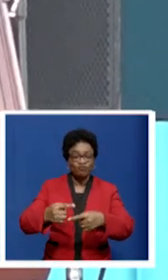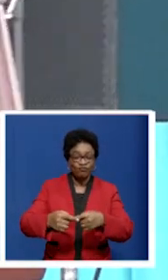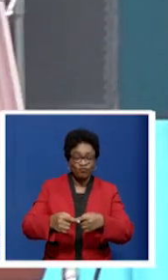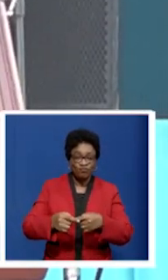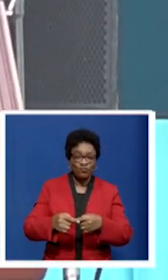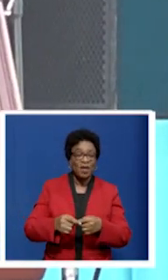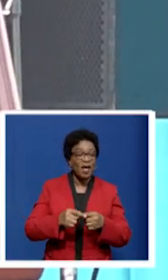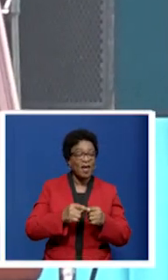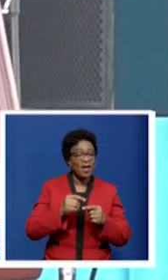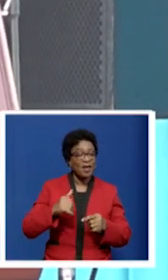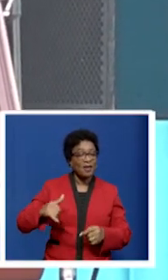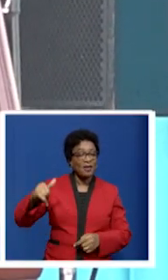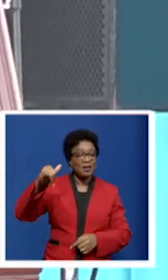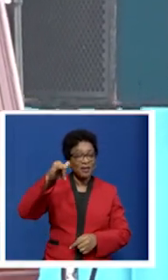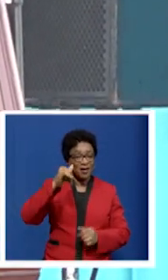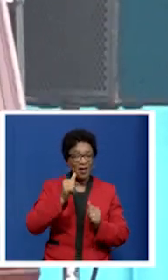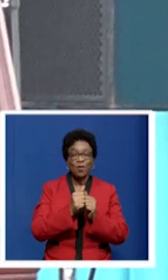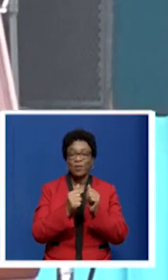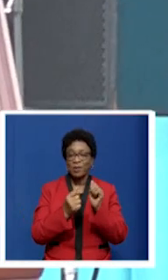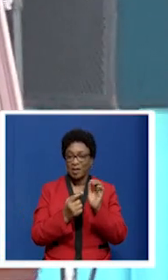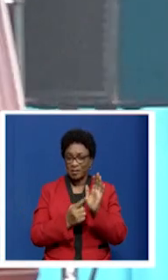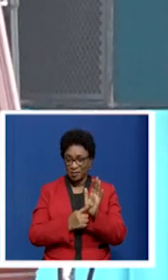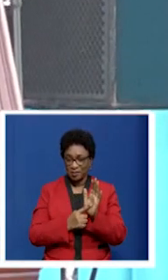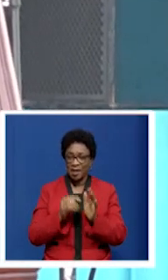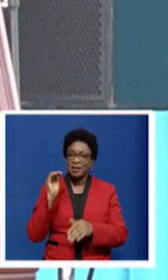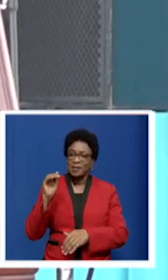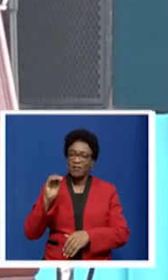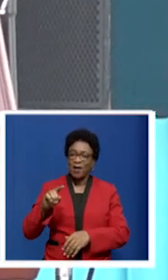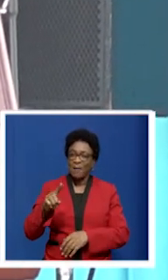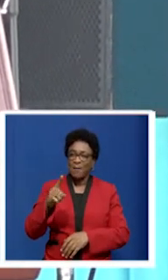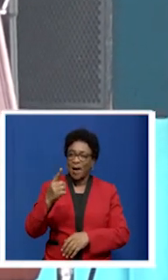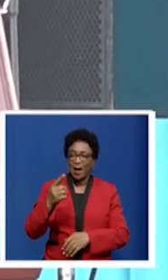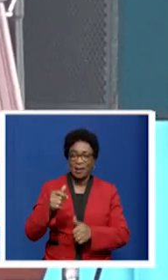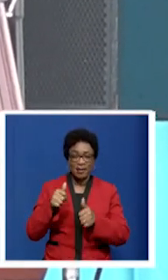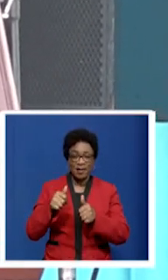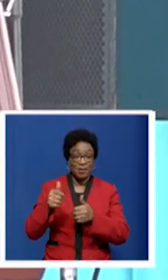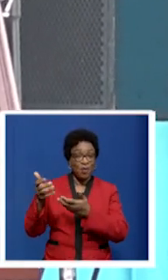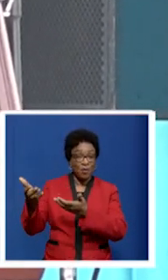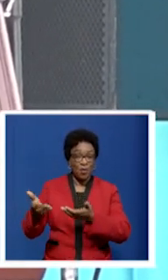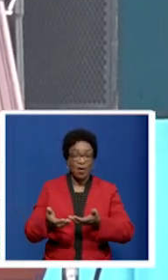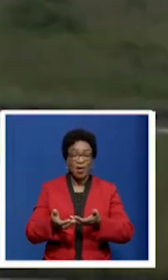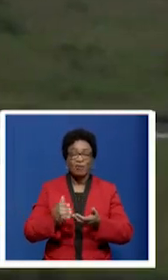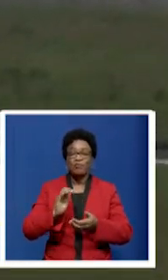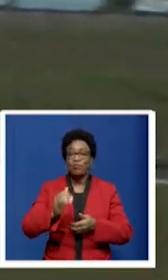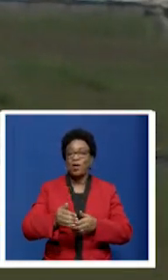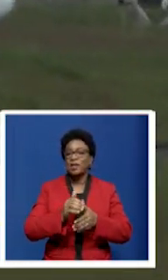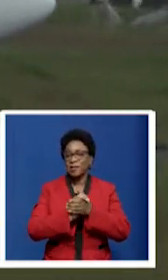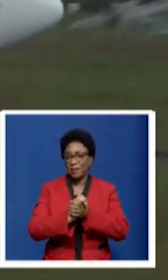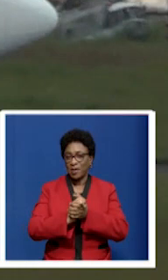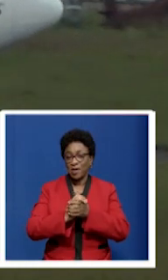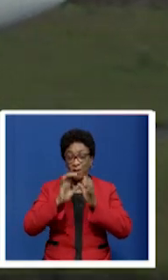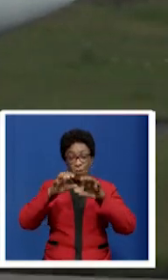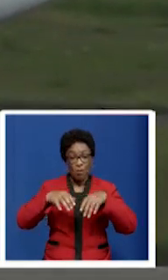16 ambayo ni ya masafa marefu inatarajiwa kupokewa mwezi aprili mwaka huu